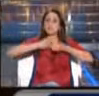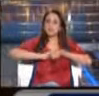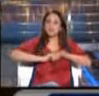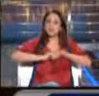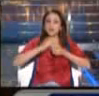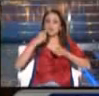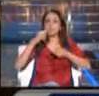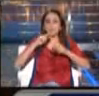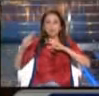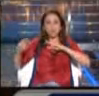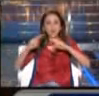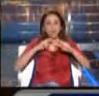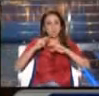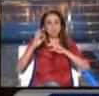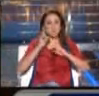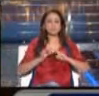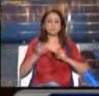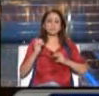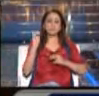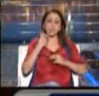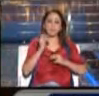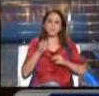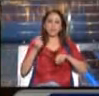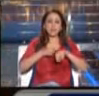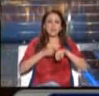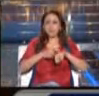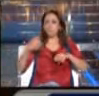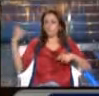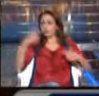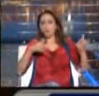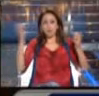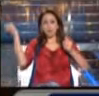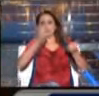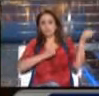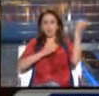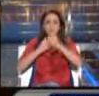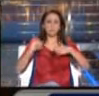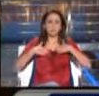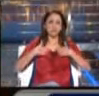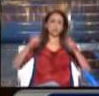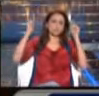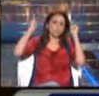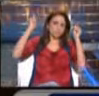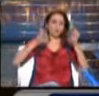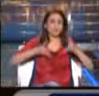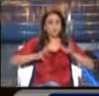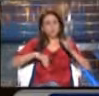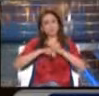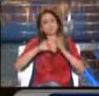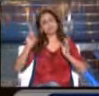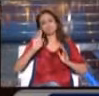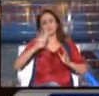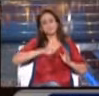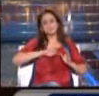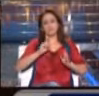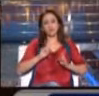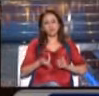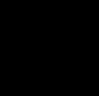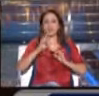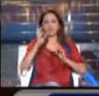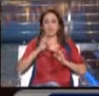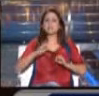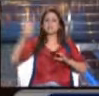حاله الحوار, وهو ده النقطه المهمه. مش عايزين نقطه دم, لو نقطه دم هتنزل من اي واحد فينا يبقى لا, يبقى لازم نقف بقى الثقه